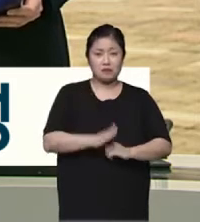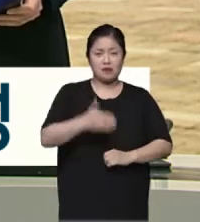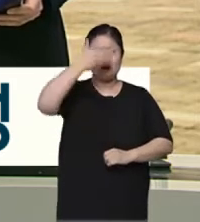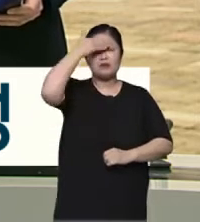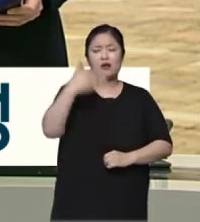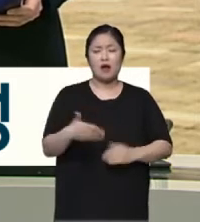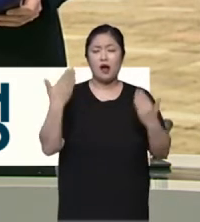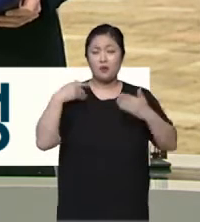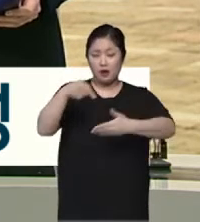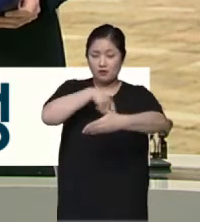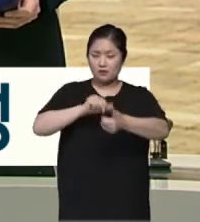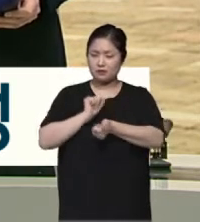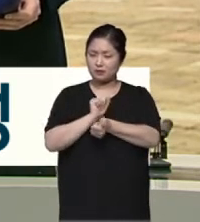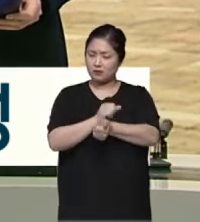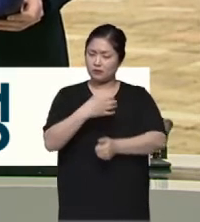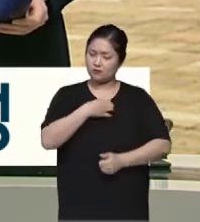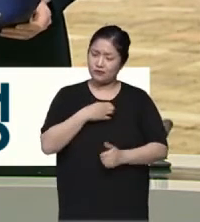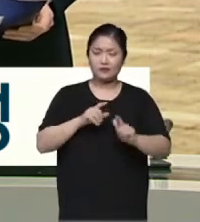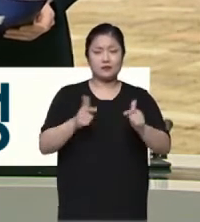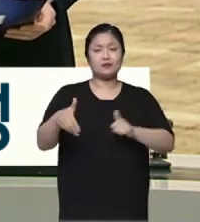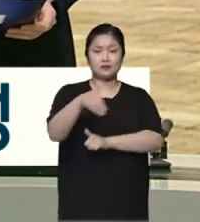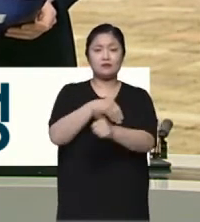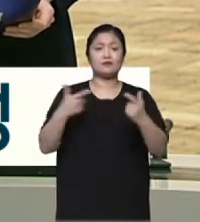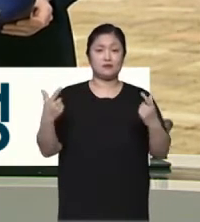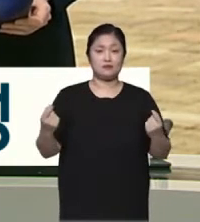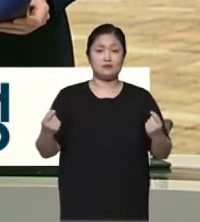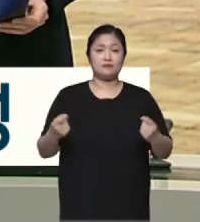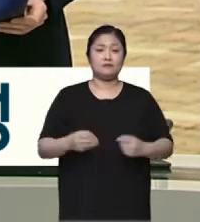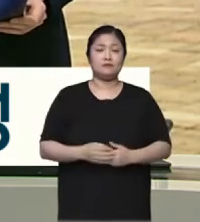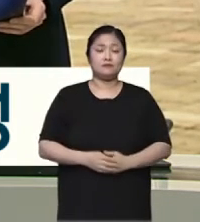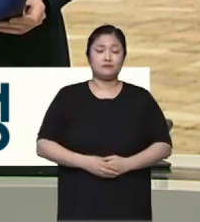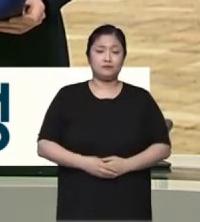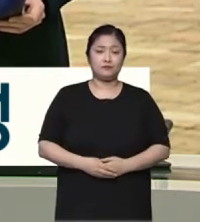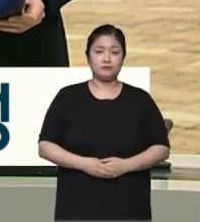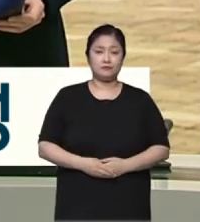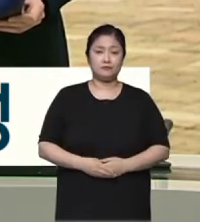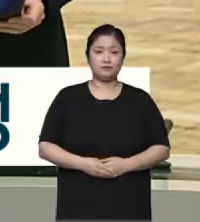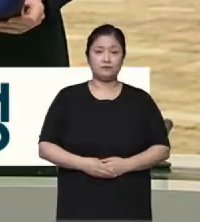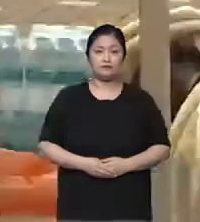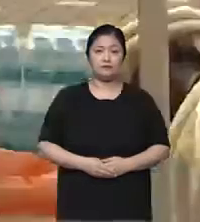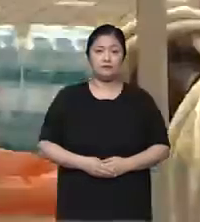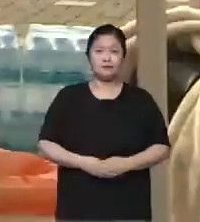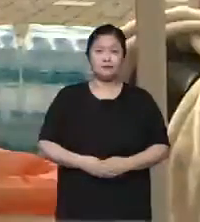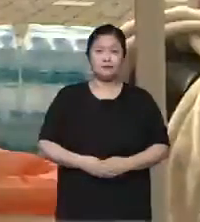다행히 학교 내 감염을 우려할 상황도 아닙니다. 이영규 기자의 보도입니다.